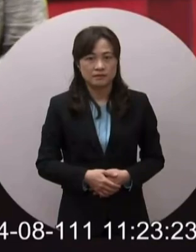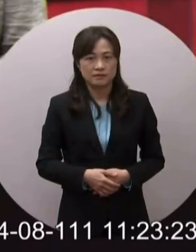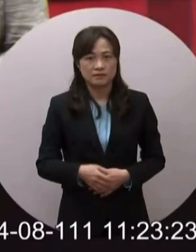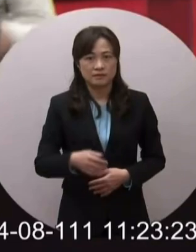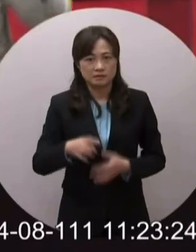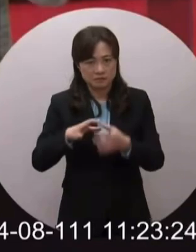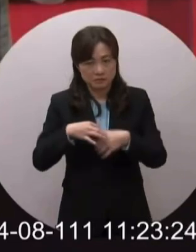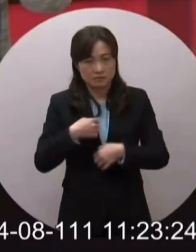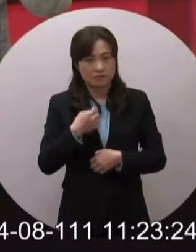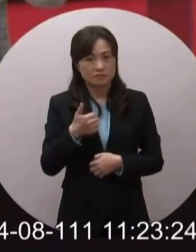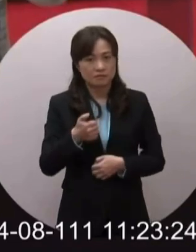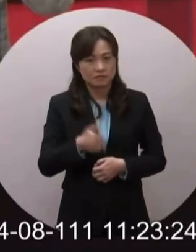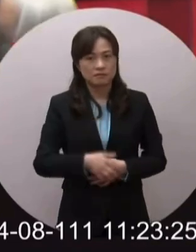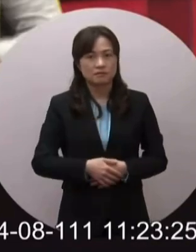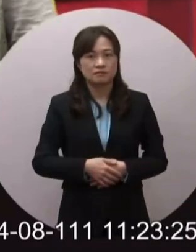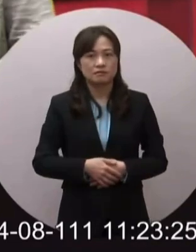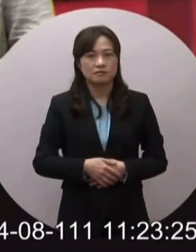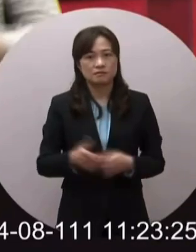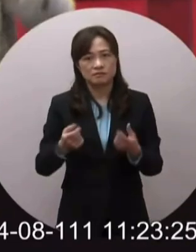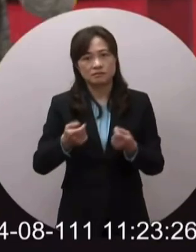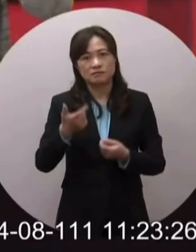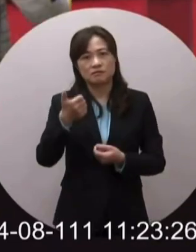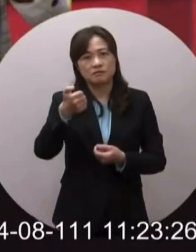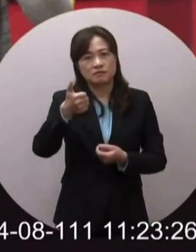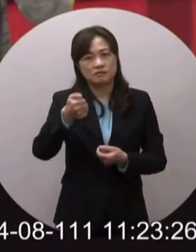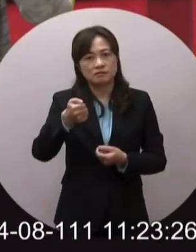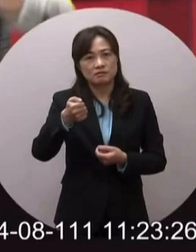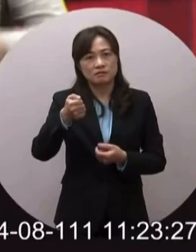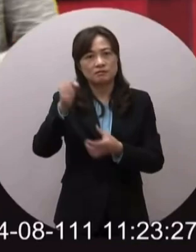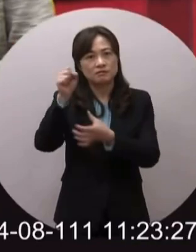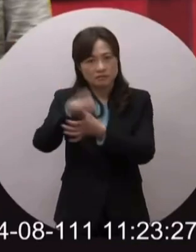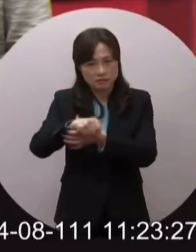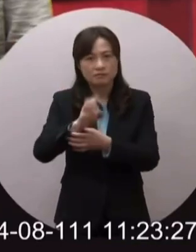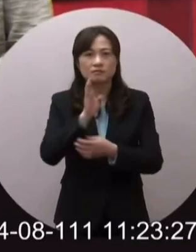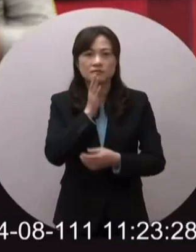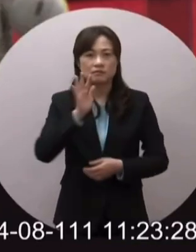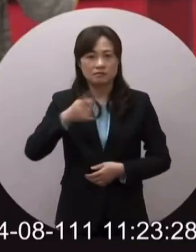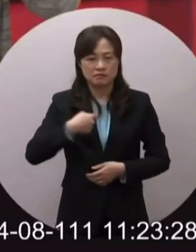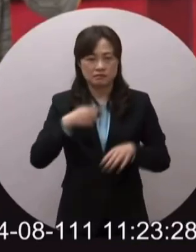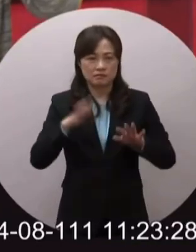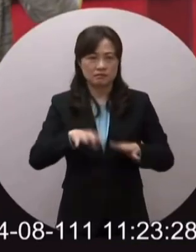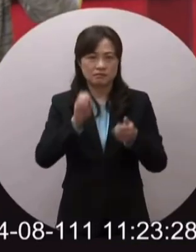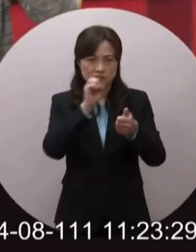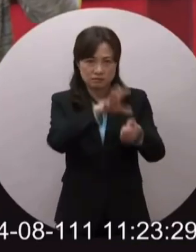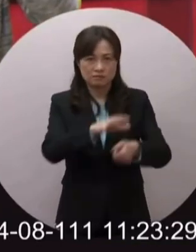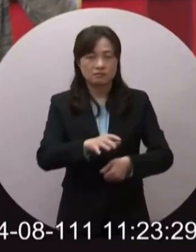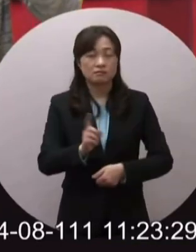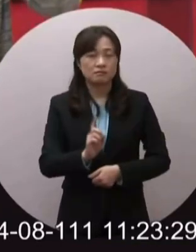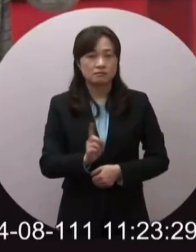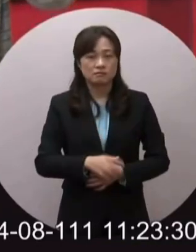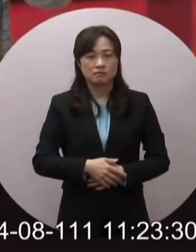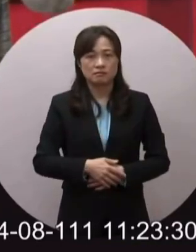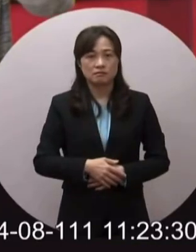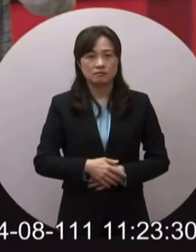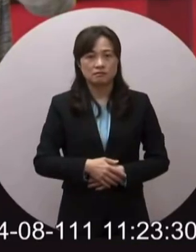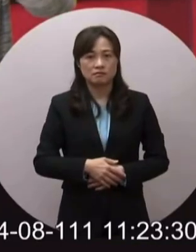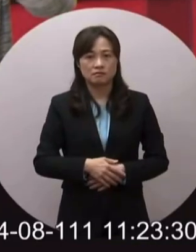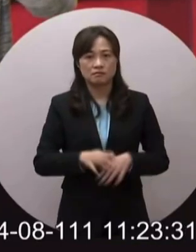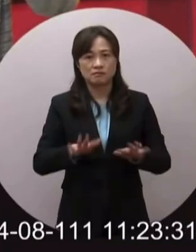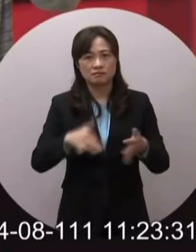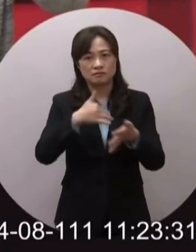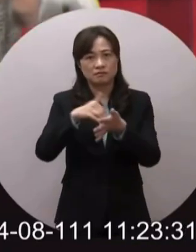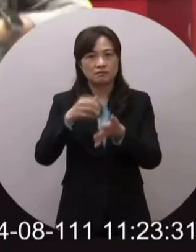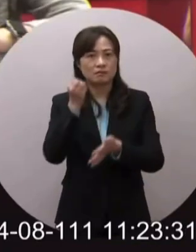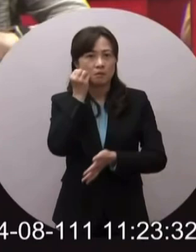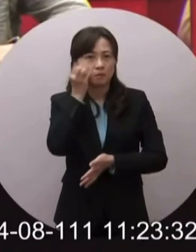还有20%哦， 还是但要谢谢说有答应。但是我今天要反映就是说，因为我们第一个是因为算四个月而